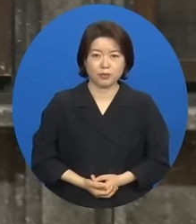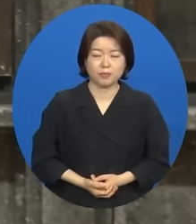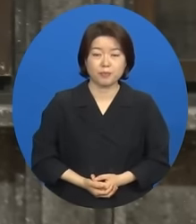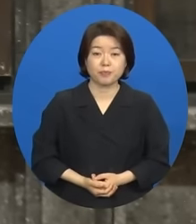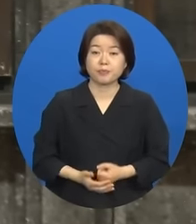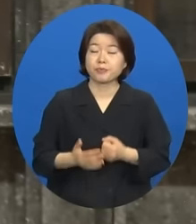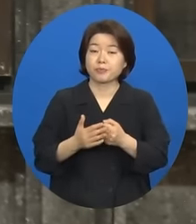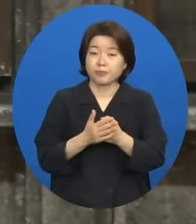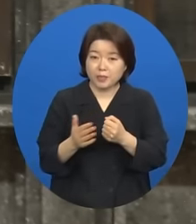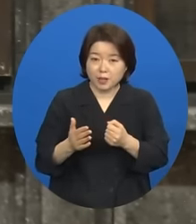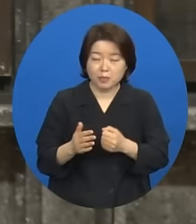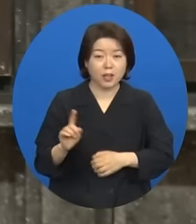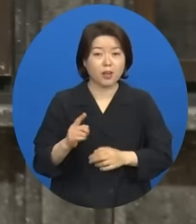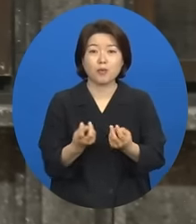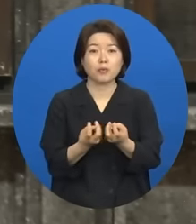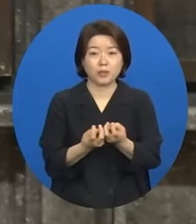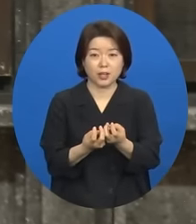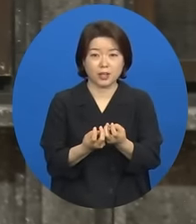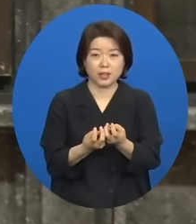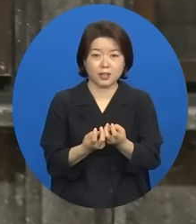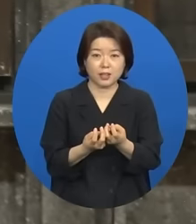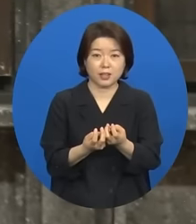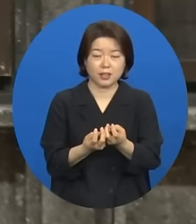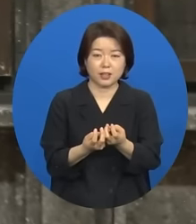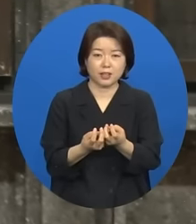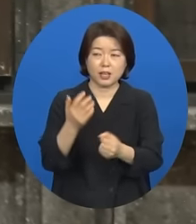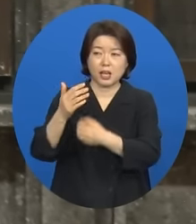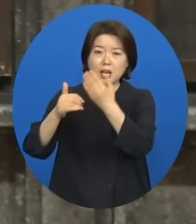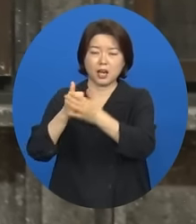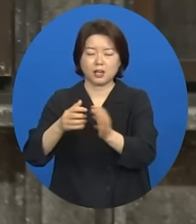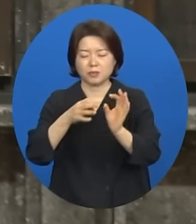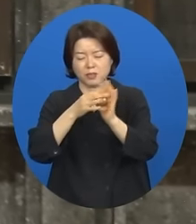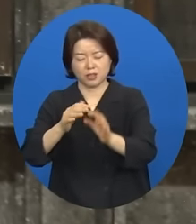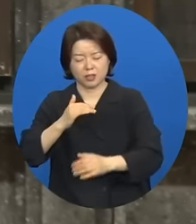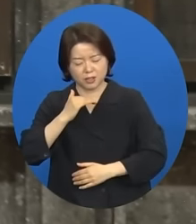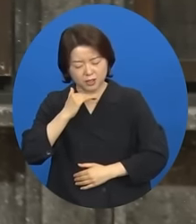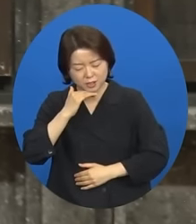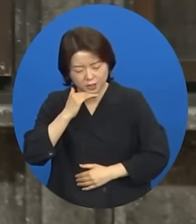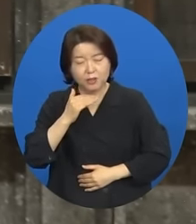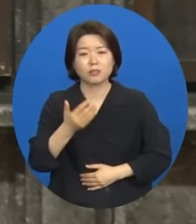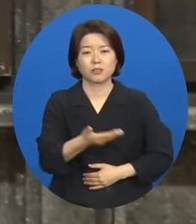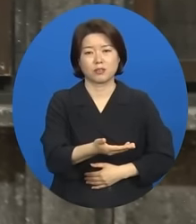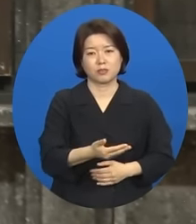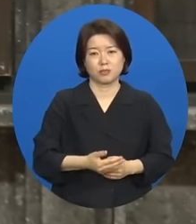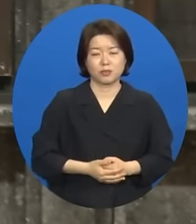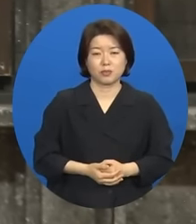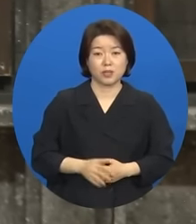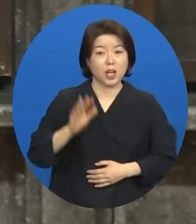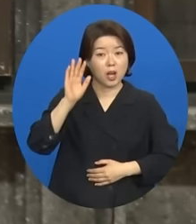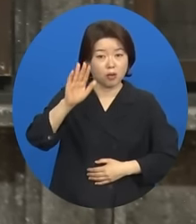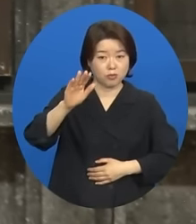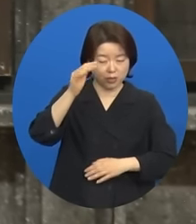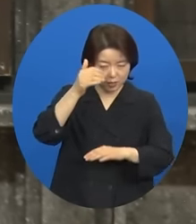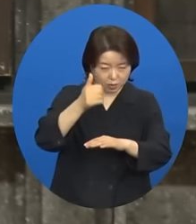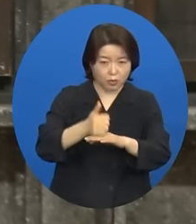그러니까 어떻게 한 거예요? 하나님 계속 기다려주시는 거죠. 나중에